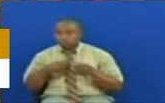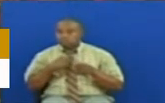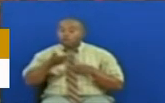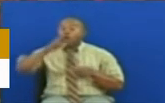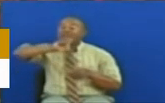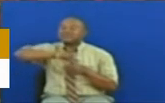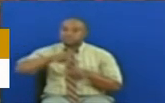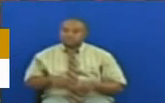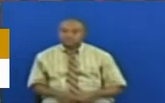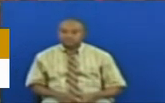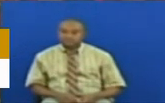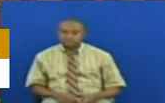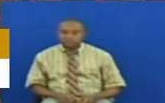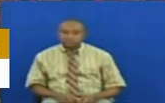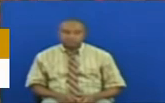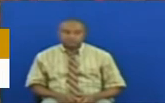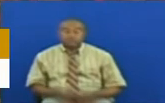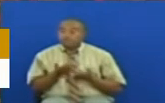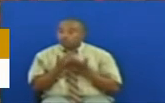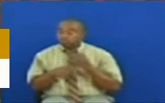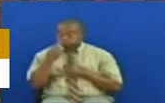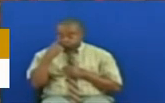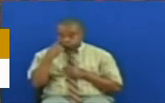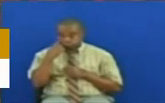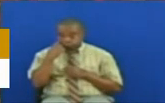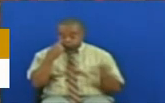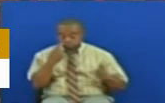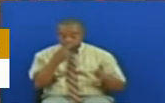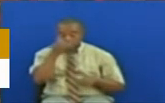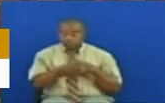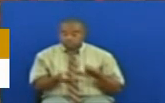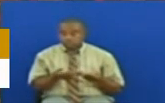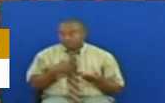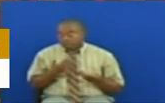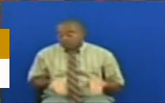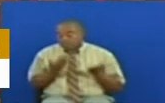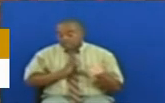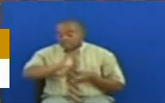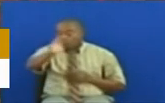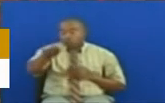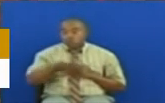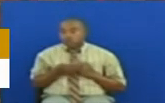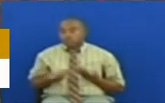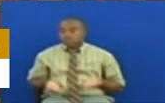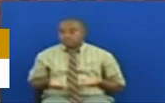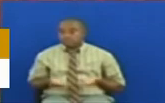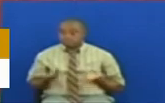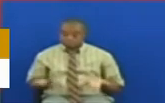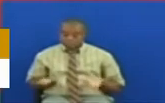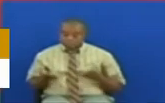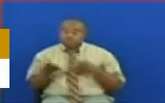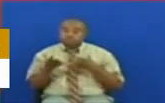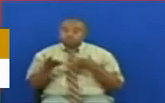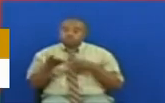nafikiri sababu bunge limefikia mwisho, kwa wale ambao tutabahatika kurudi, nafikiri tuje tupate